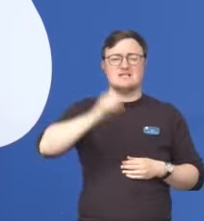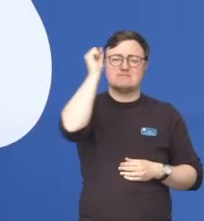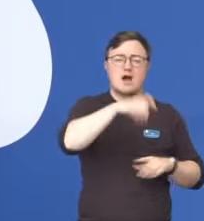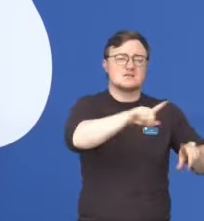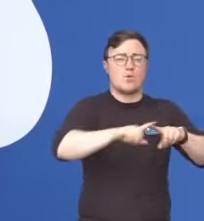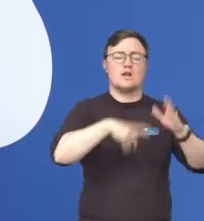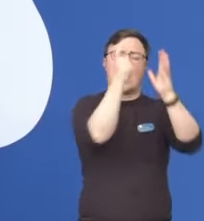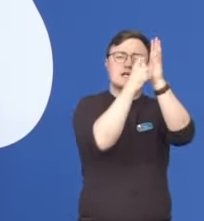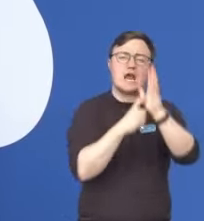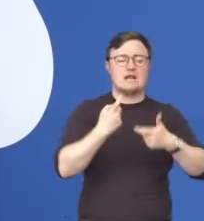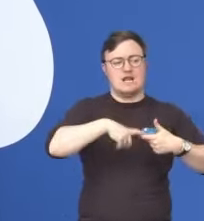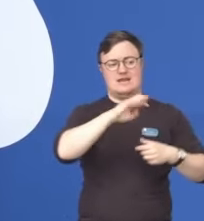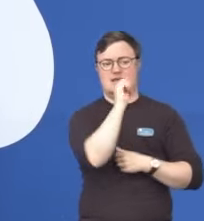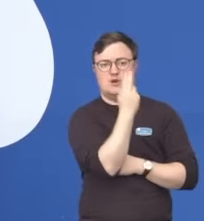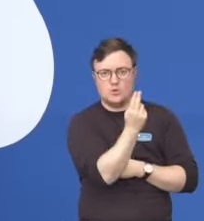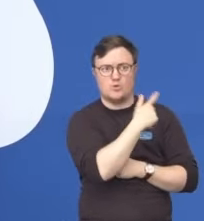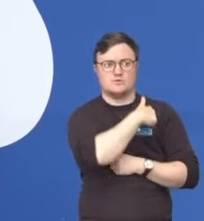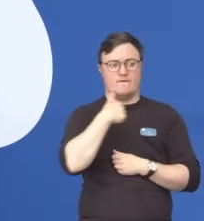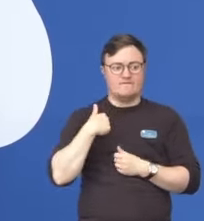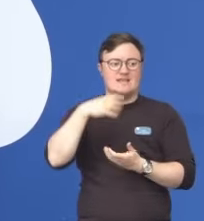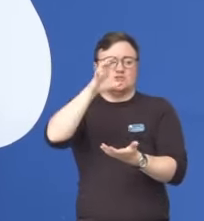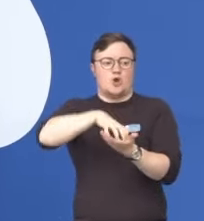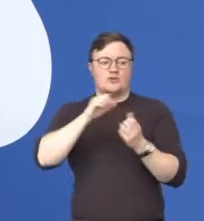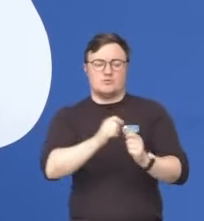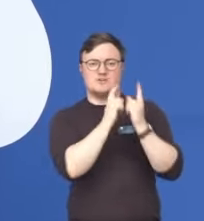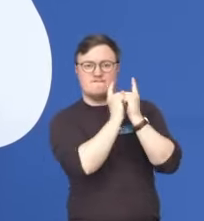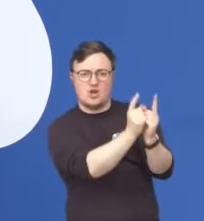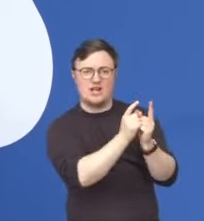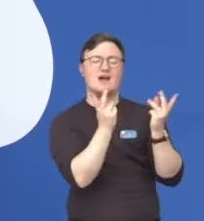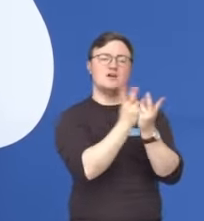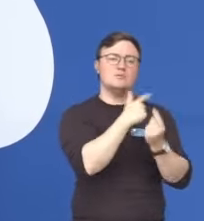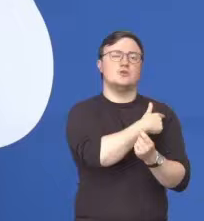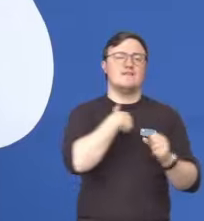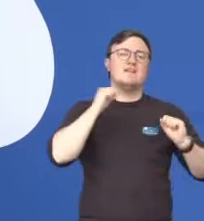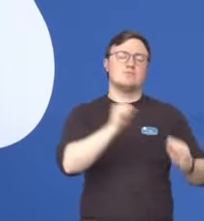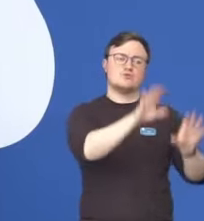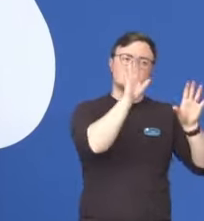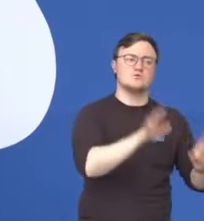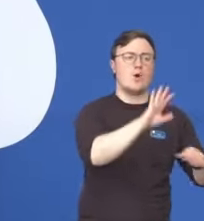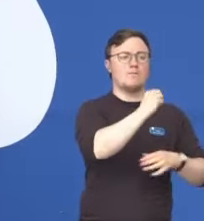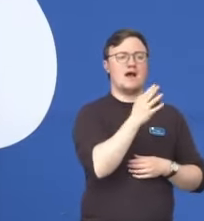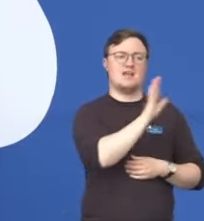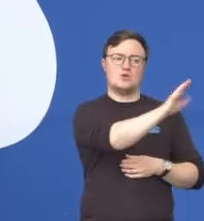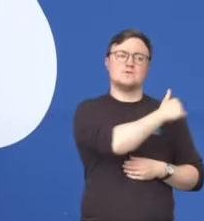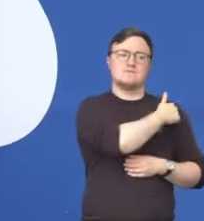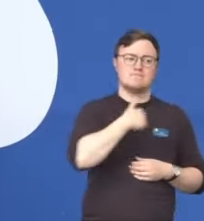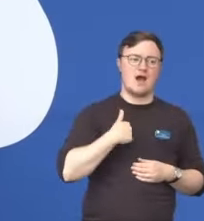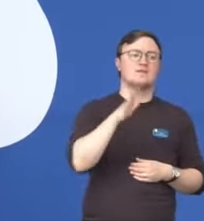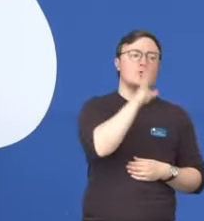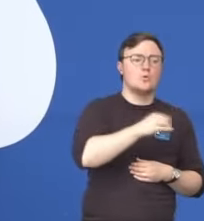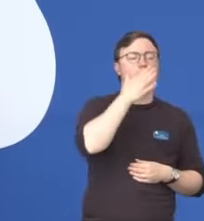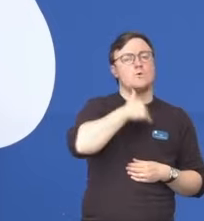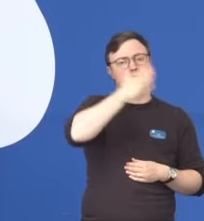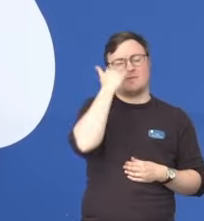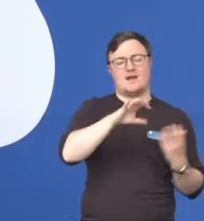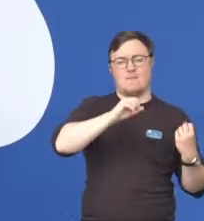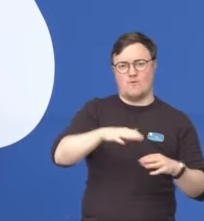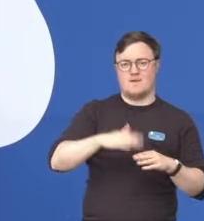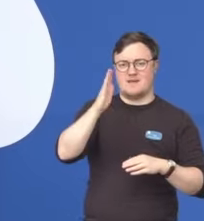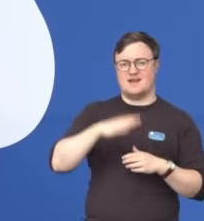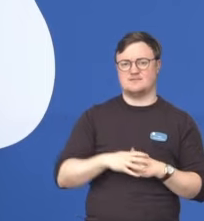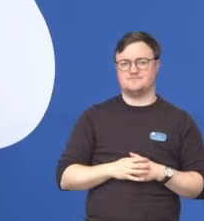regler. Och det är ju det här vi måste jobba emot. Vi måste ju minska EUs makt så att unga kan påverka mer. Så vi då